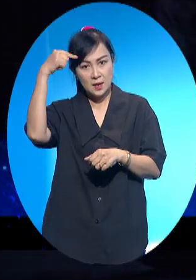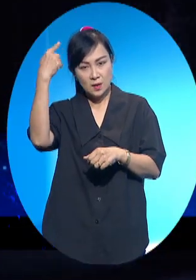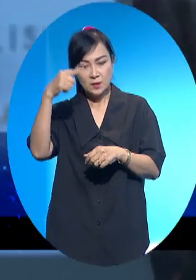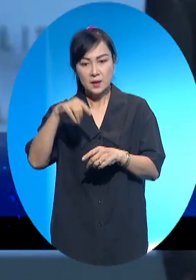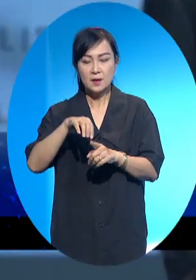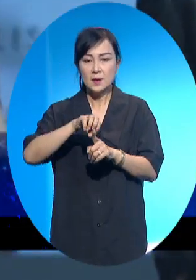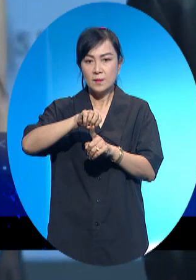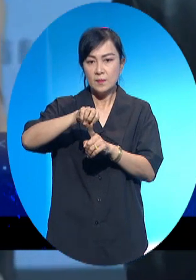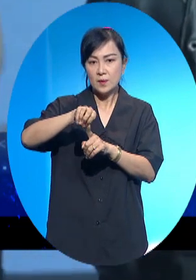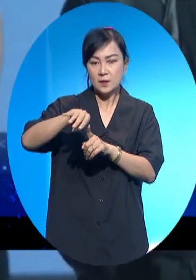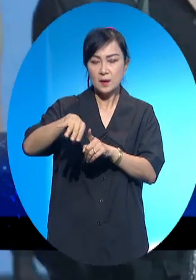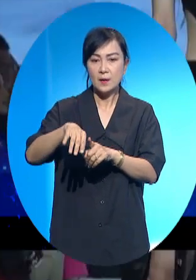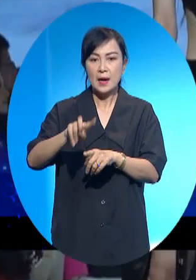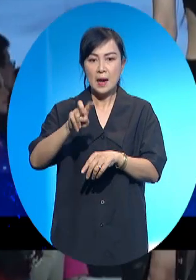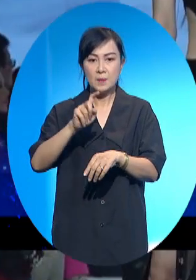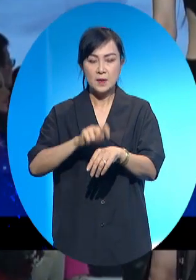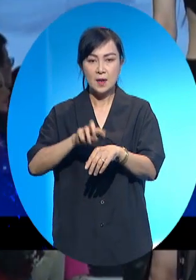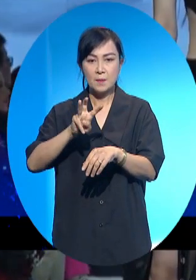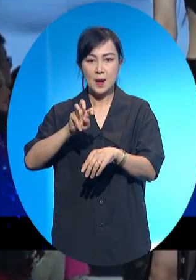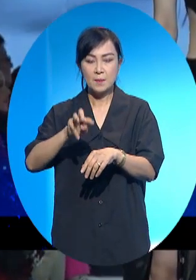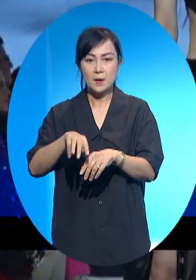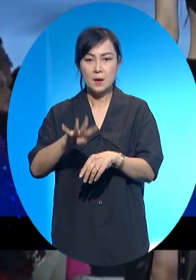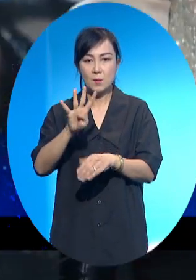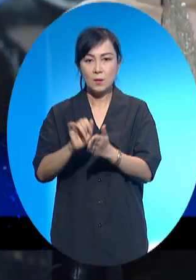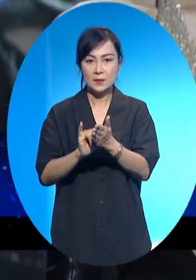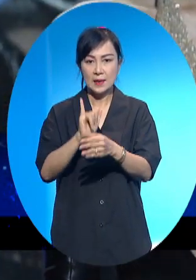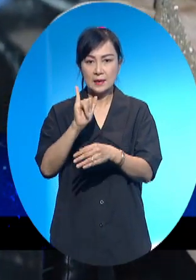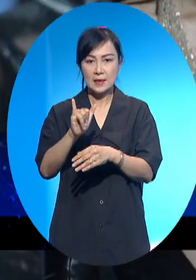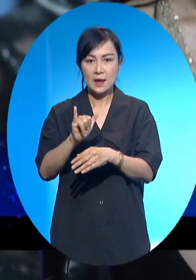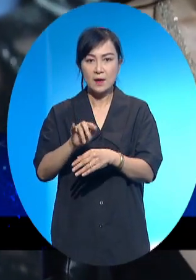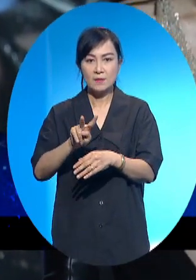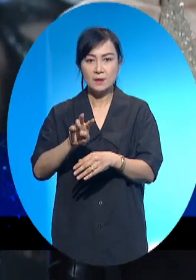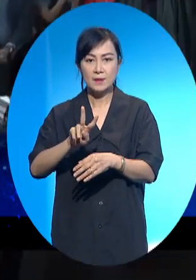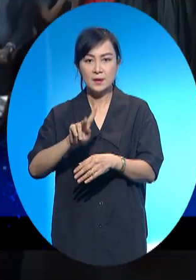Face Việt Nam sẽ được phát sóng lúc 20:30 ngày 4 tháng 6 trên kênh